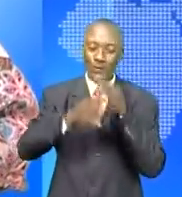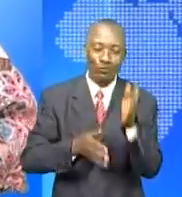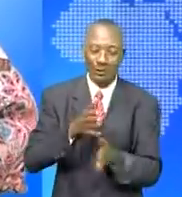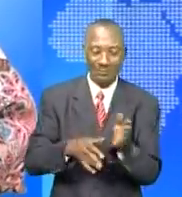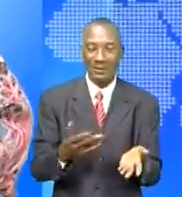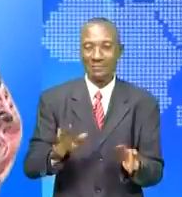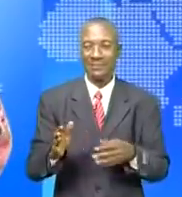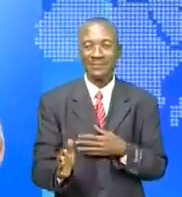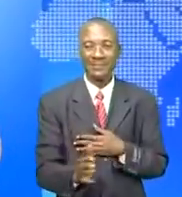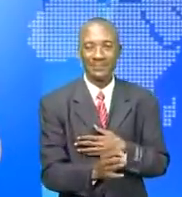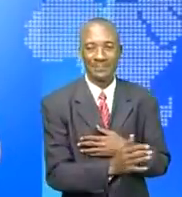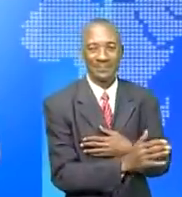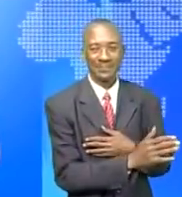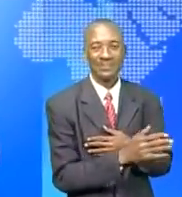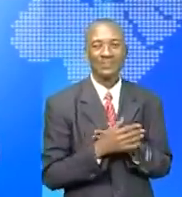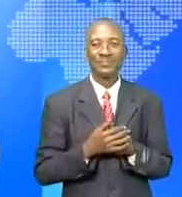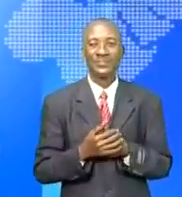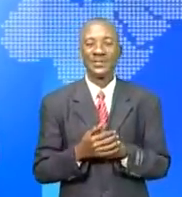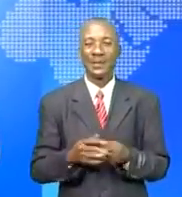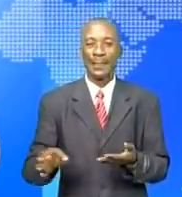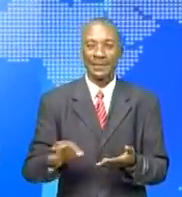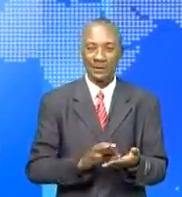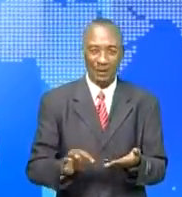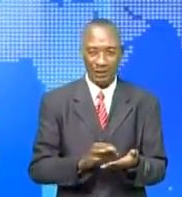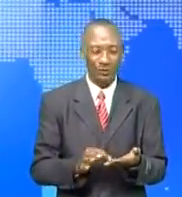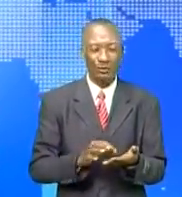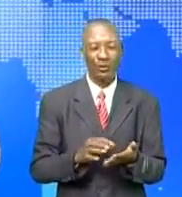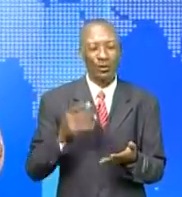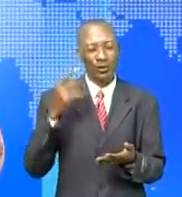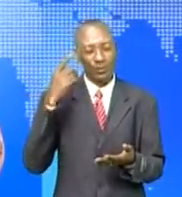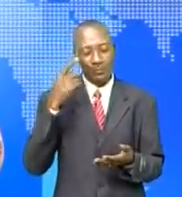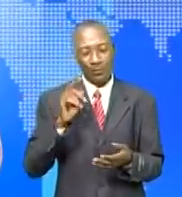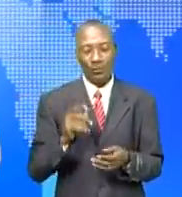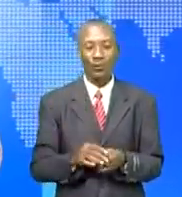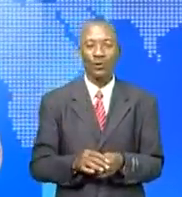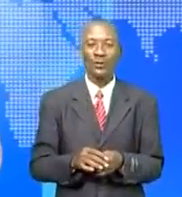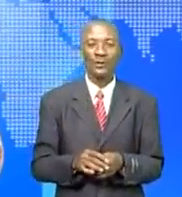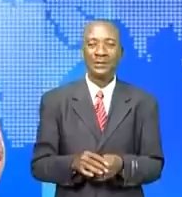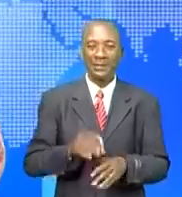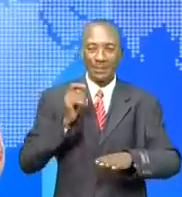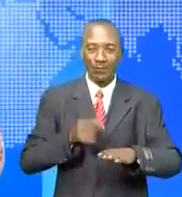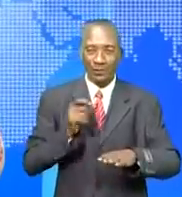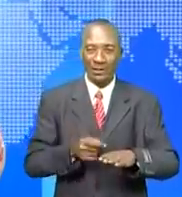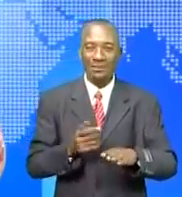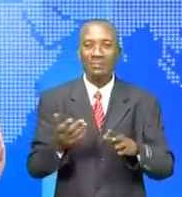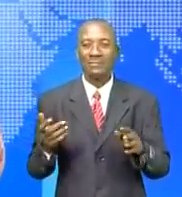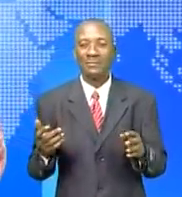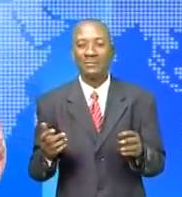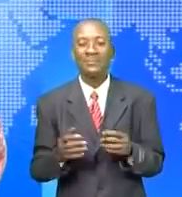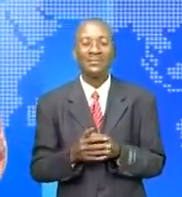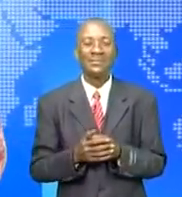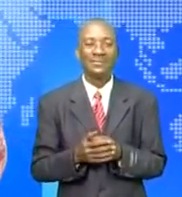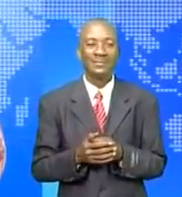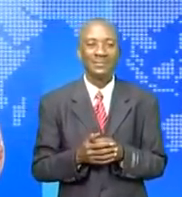Signature du document de financement du projet Kinelenda signé entre la Banque mondiale et le gouvernement congolais.